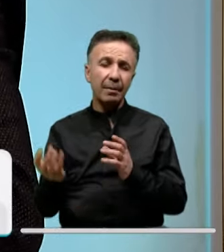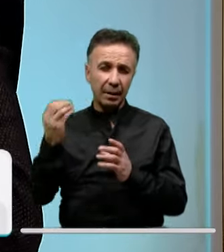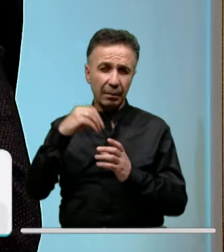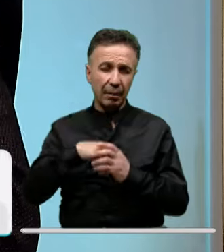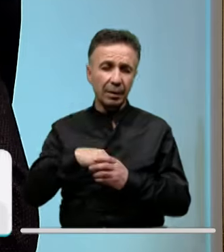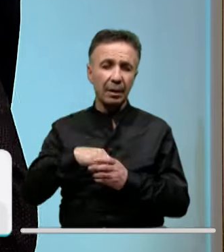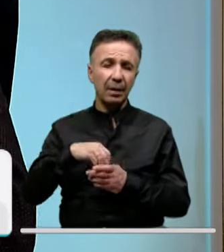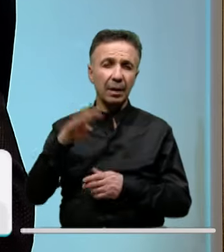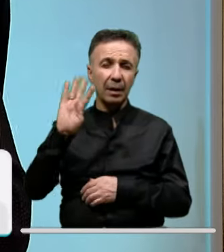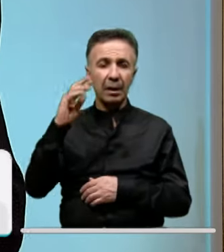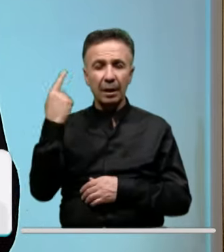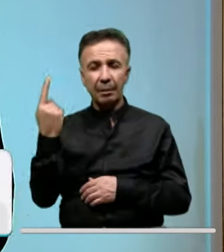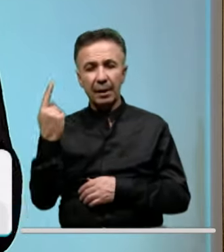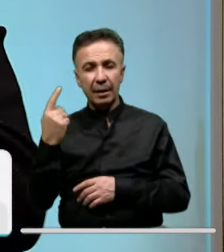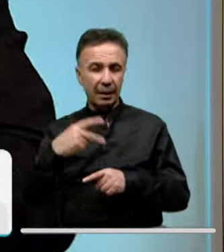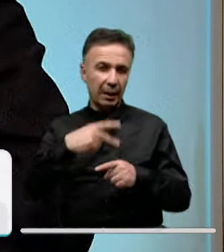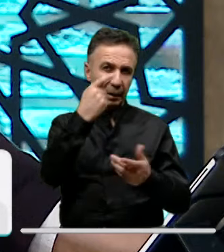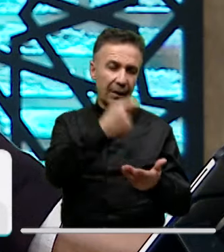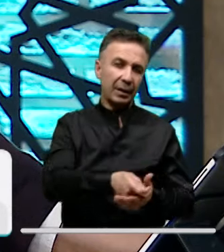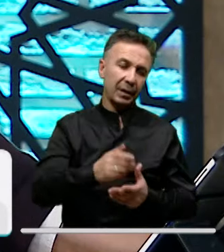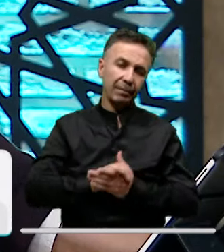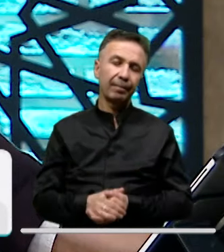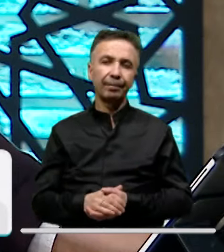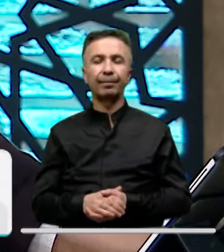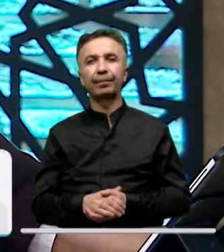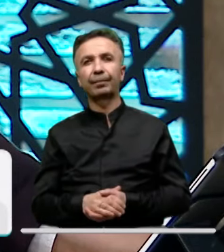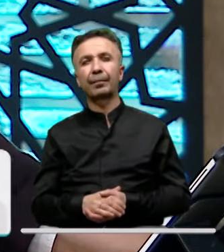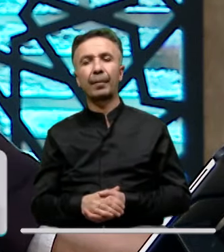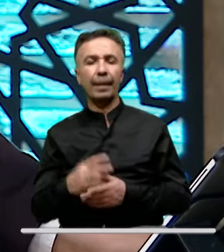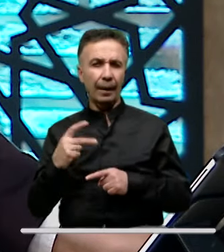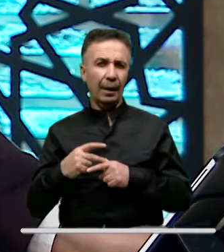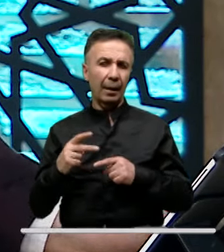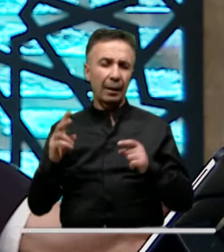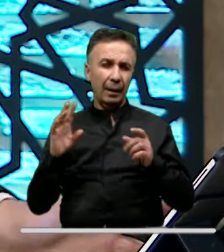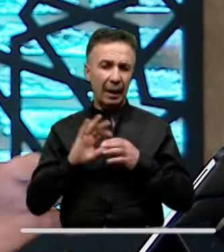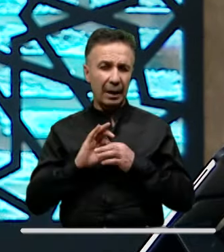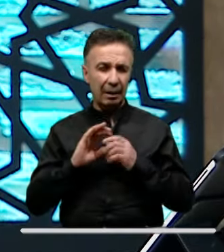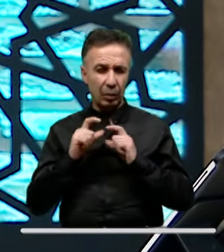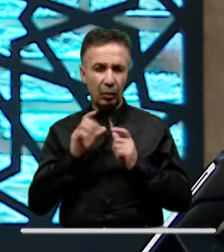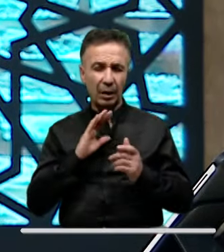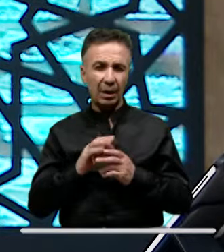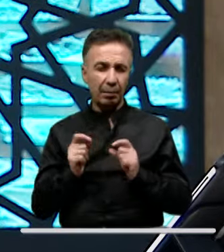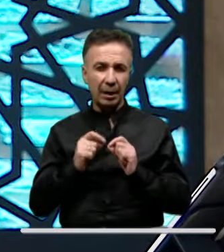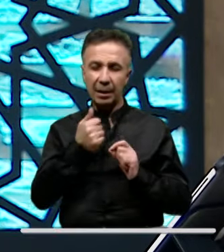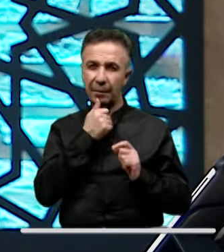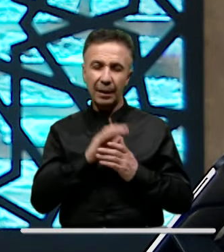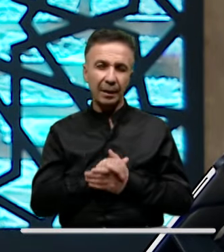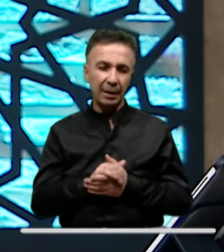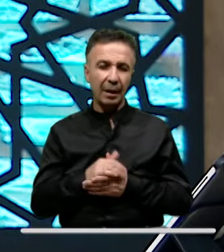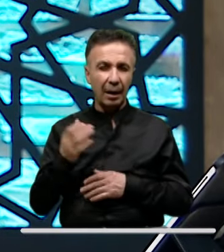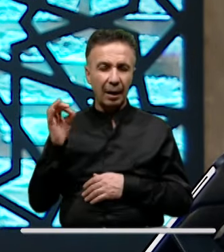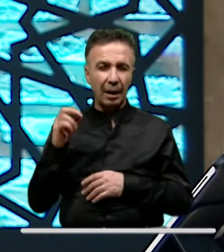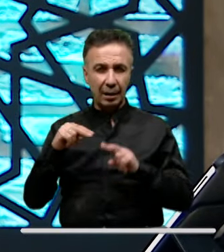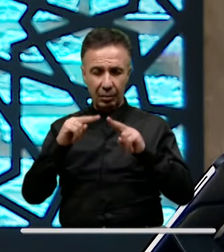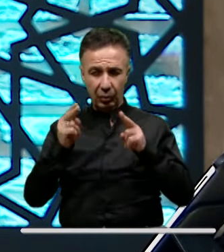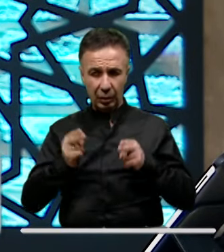%2,5 yani 1/40'ının zekatını vereceğiz. Pekala efendim. Zekatla alakalı bir soru daha var. Bahattin Bey kendisi kuyumcu esnaf